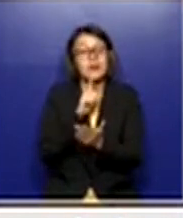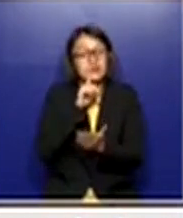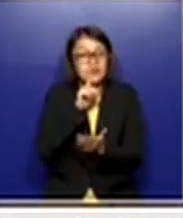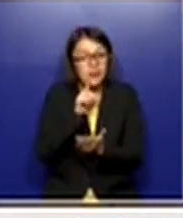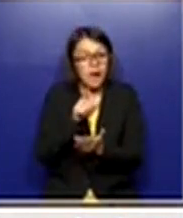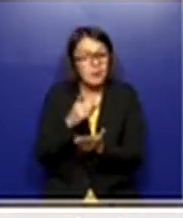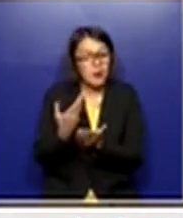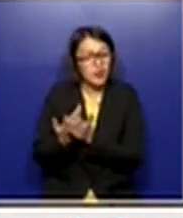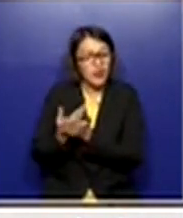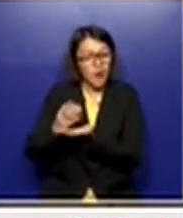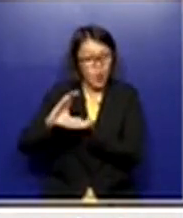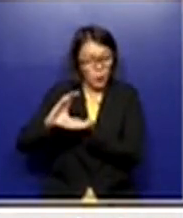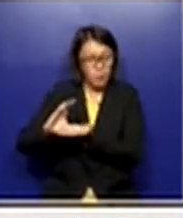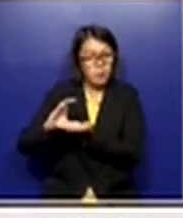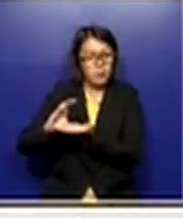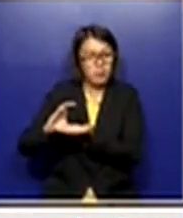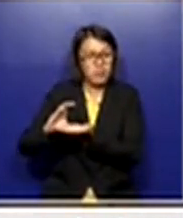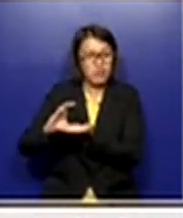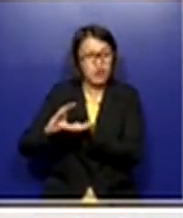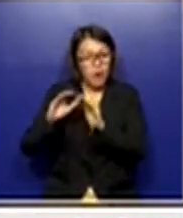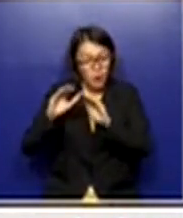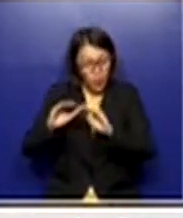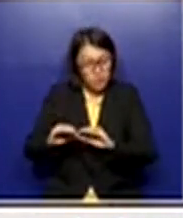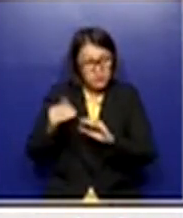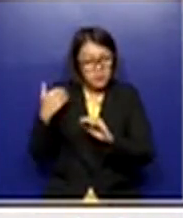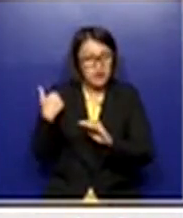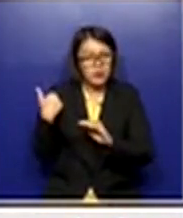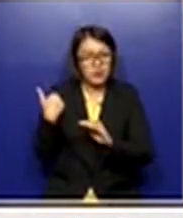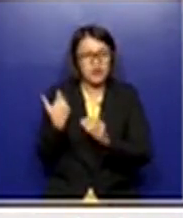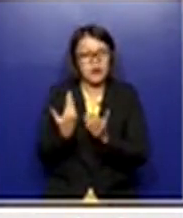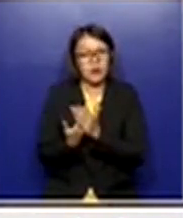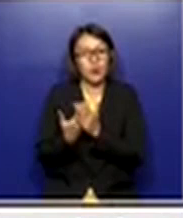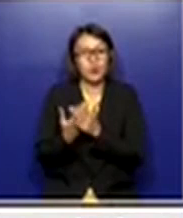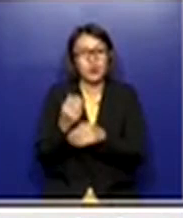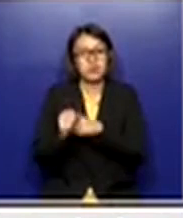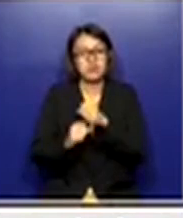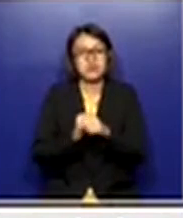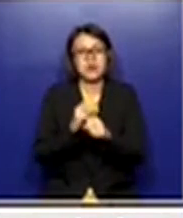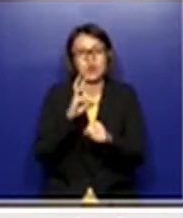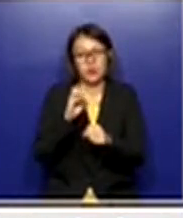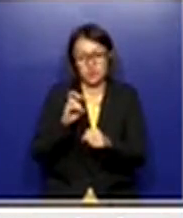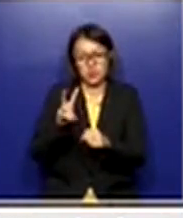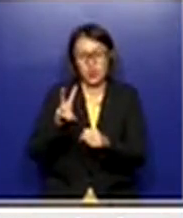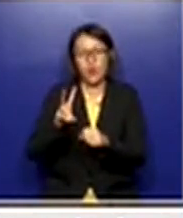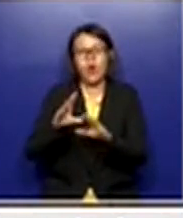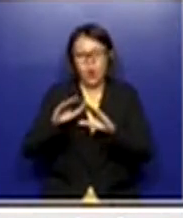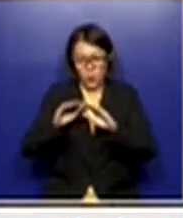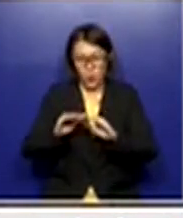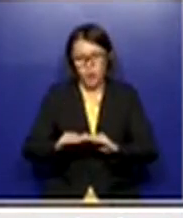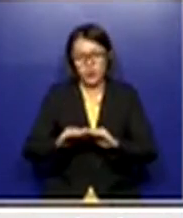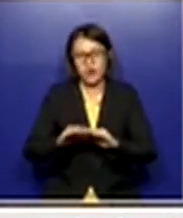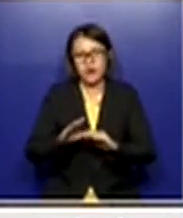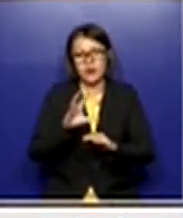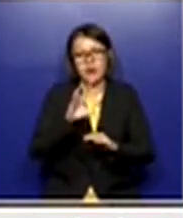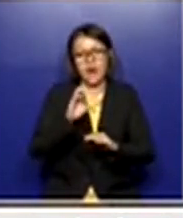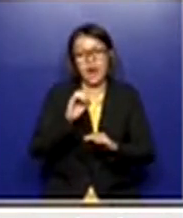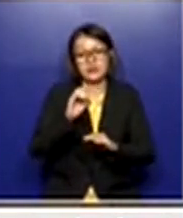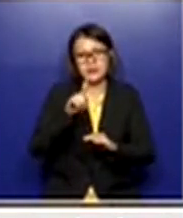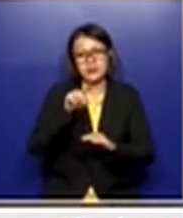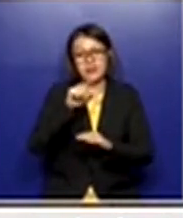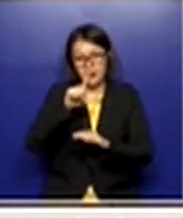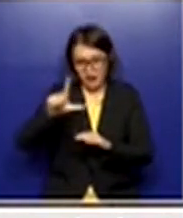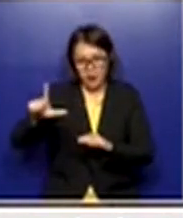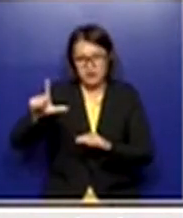ว่างบบุคลากรลดลงหรือไม่ยืนยันว่างบปี62ลดลงจากปี61จำนวน51ล้านบาทแล้วเ